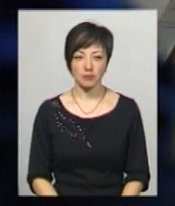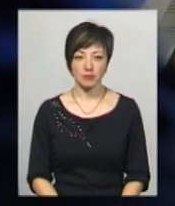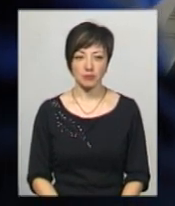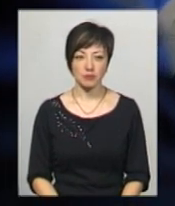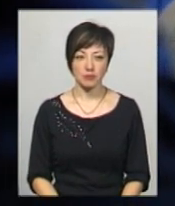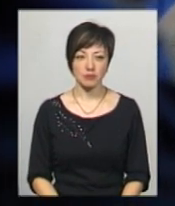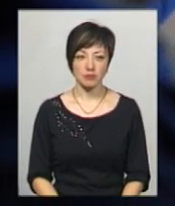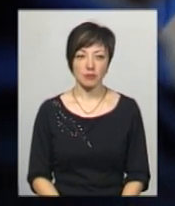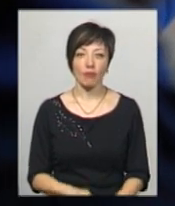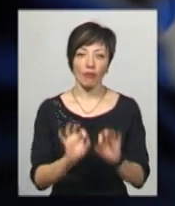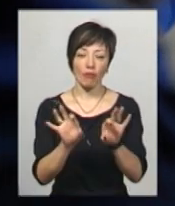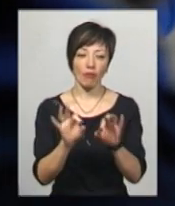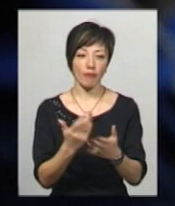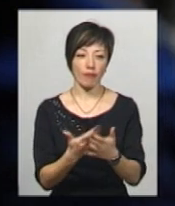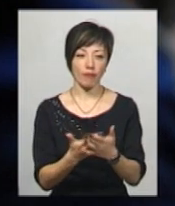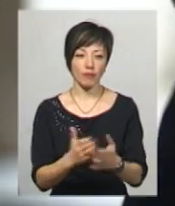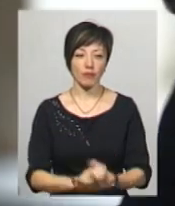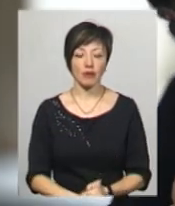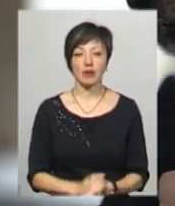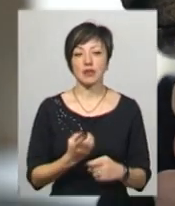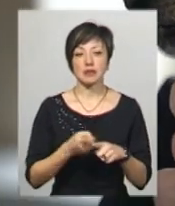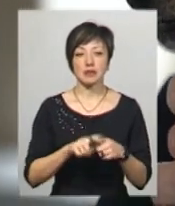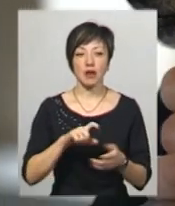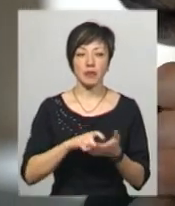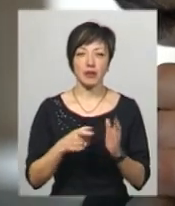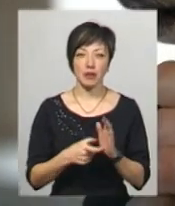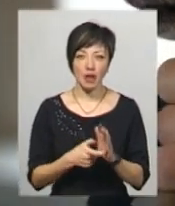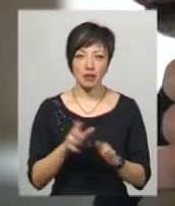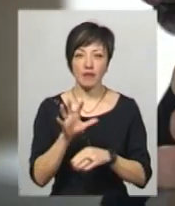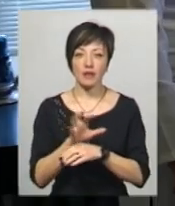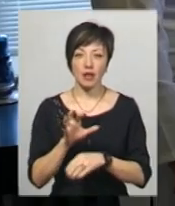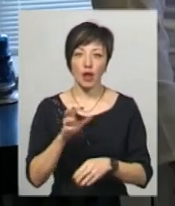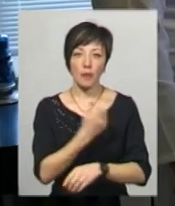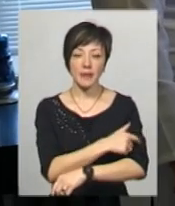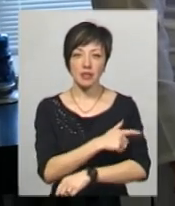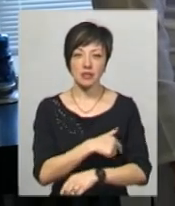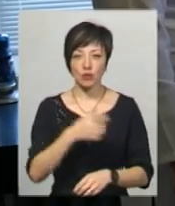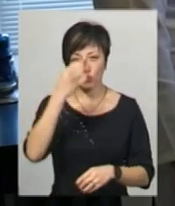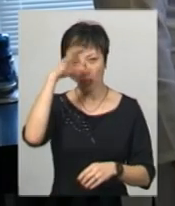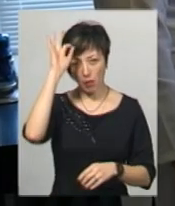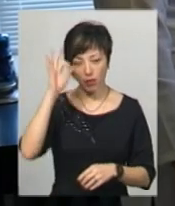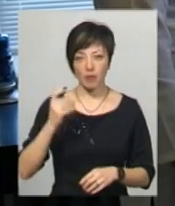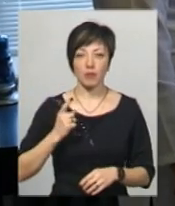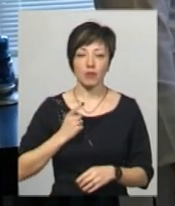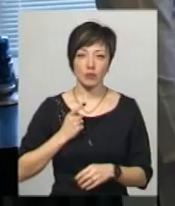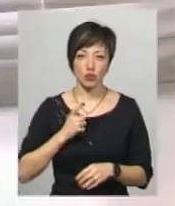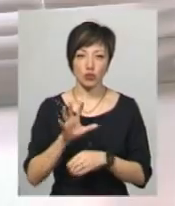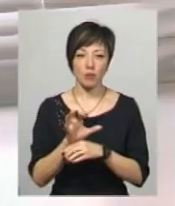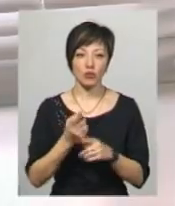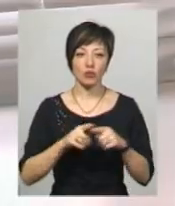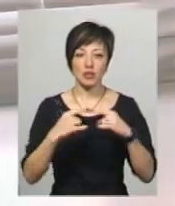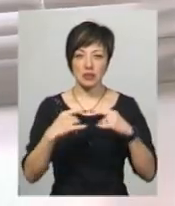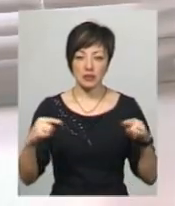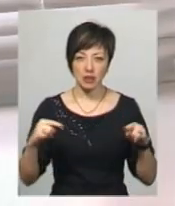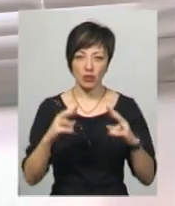Записую, тут має бути 45. Це кабінет ветеринарної медицини для поліцейських собак. Тут є операційний стіл, апарат